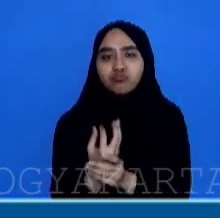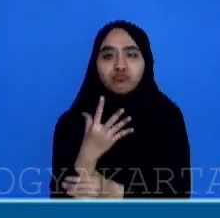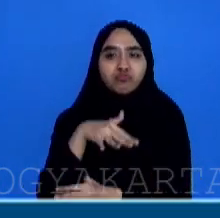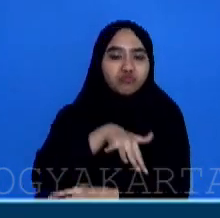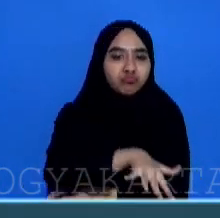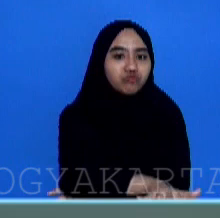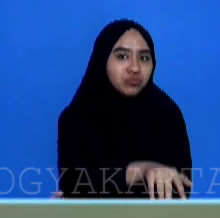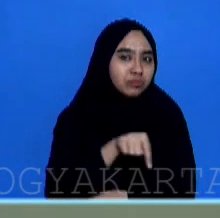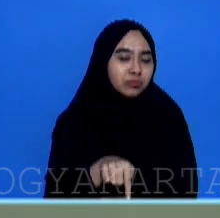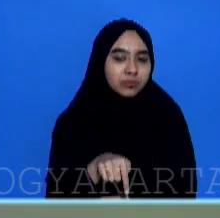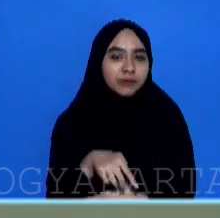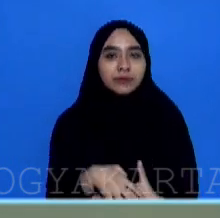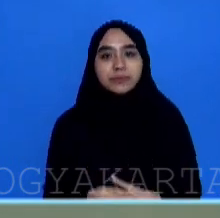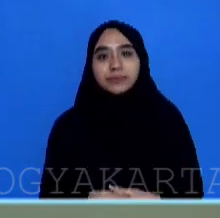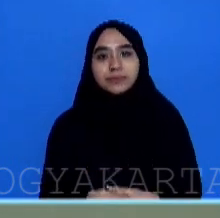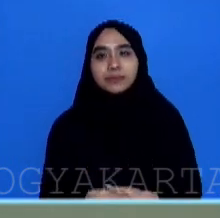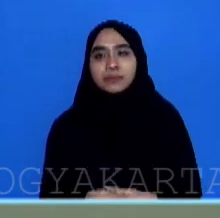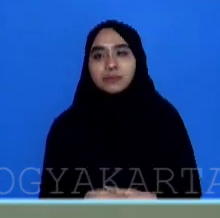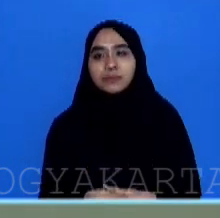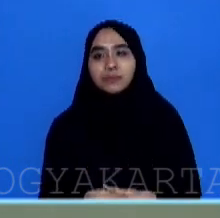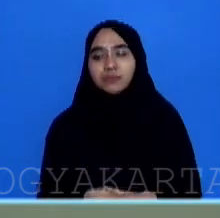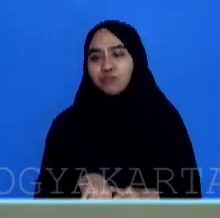buat kangge antisipasi